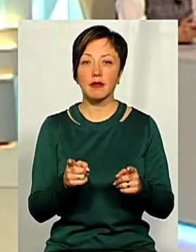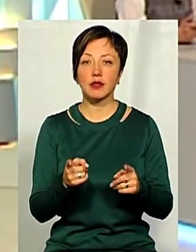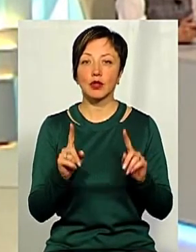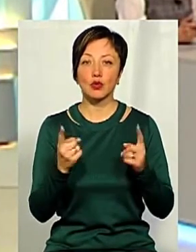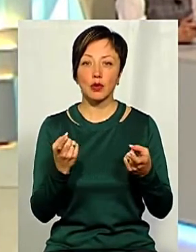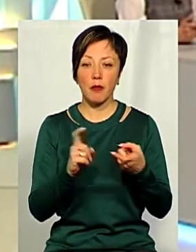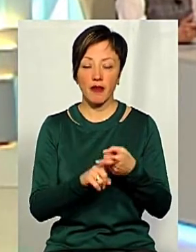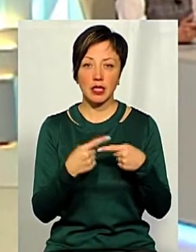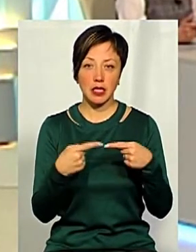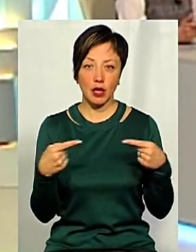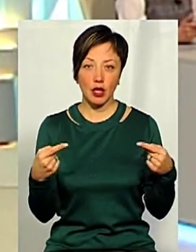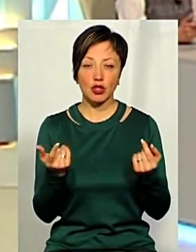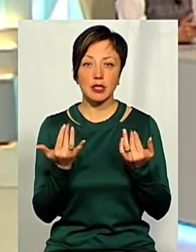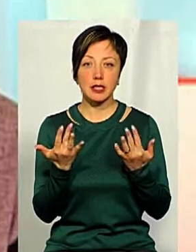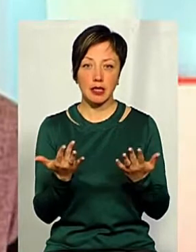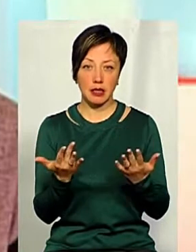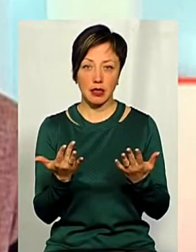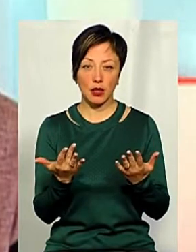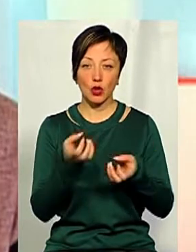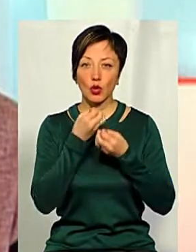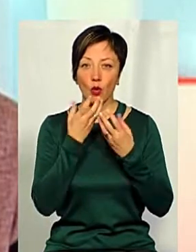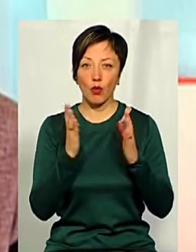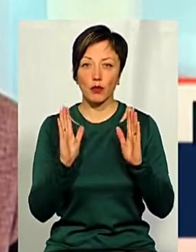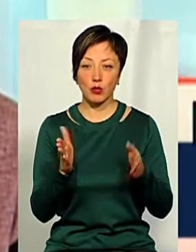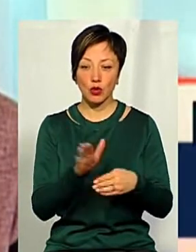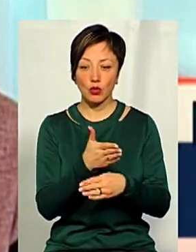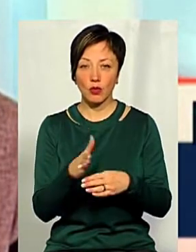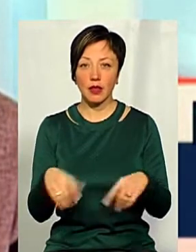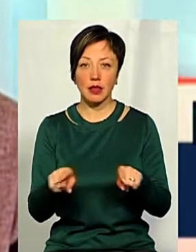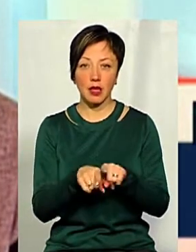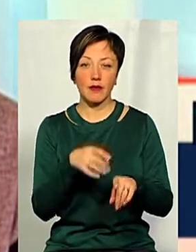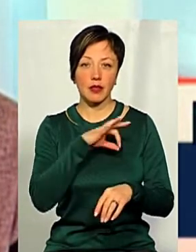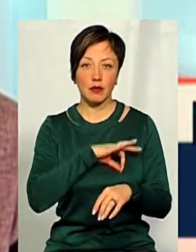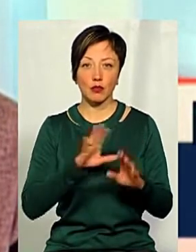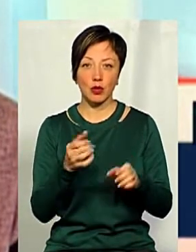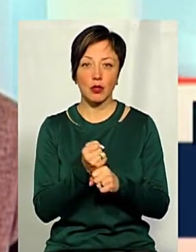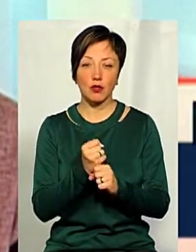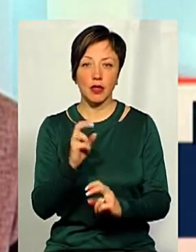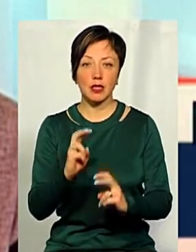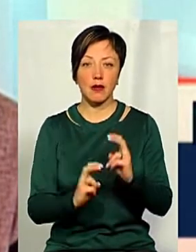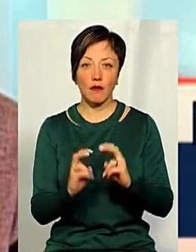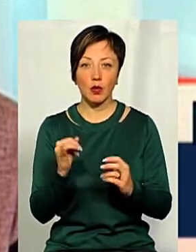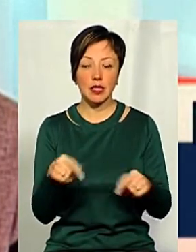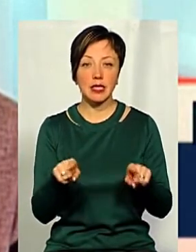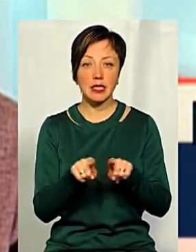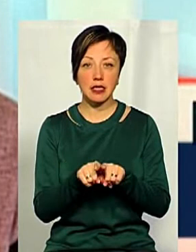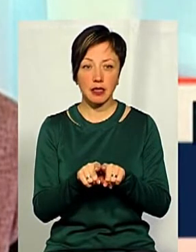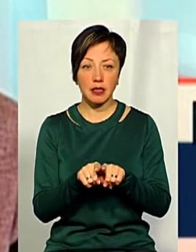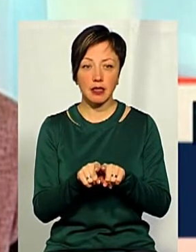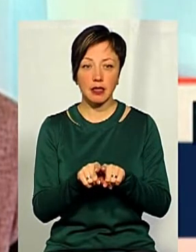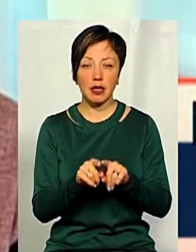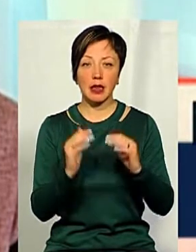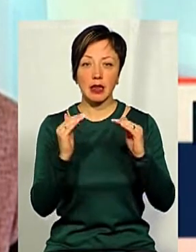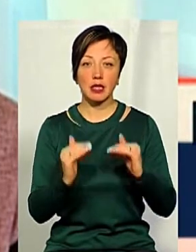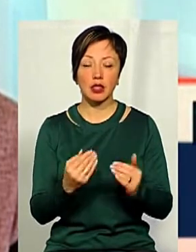пов'язані речі. Настільки добре воно буде відсортовано, настільки ефективно буде працювати завод і настільки нижчий буде тариф